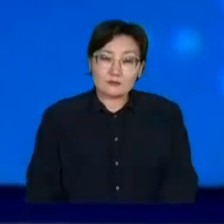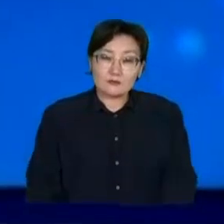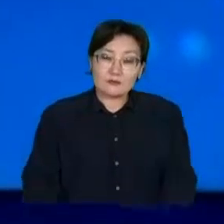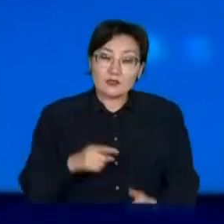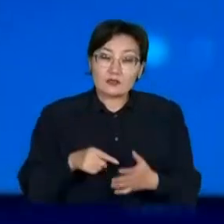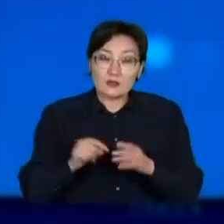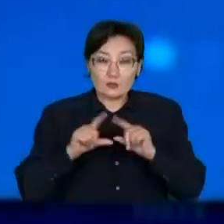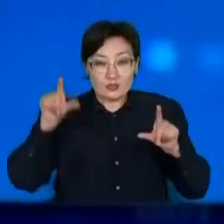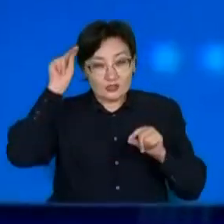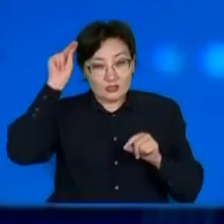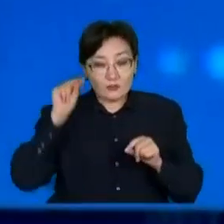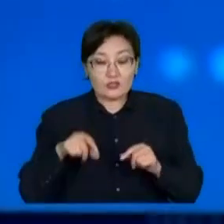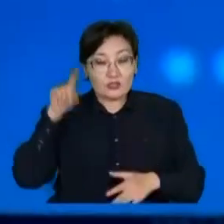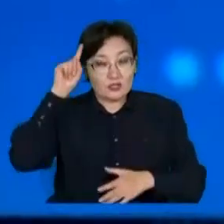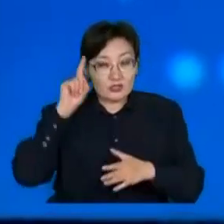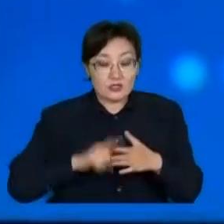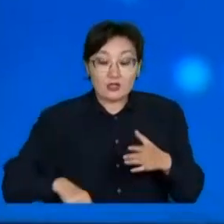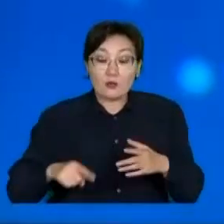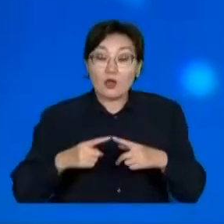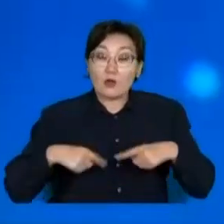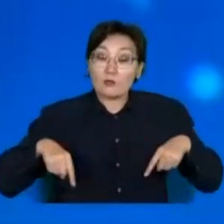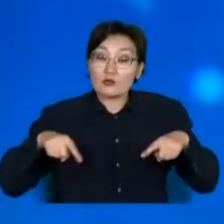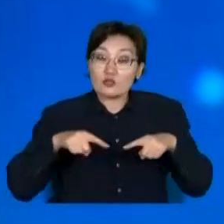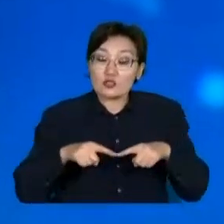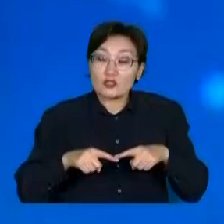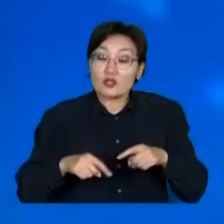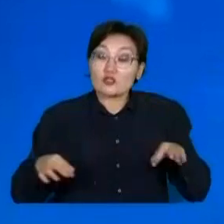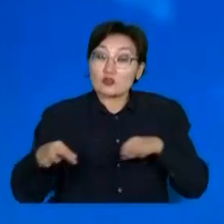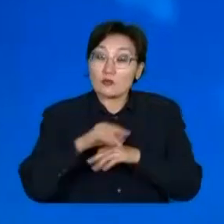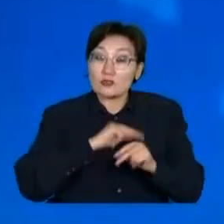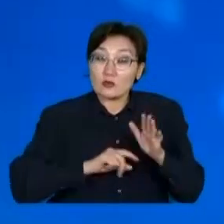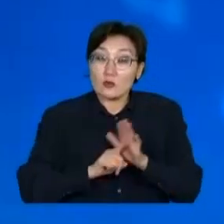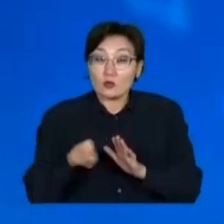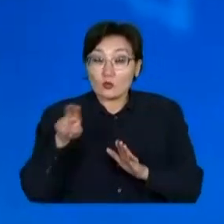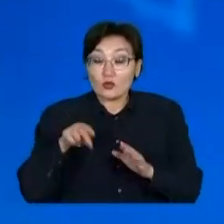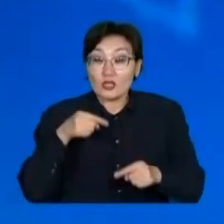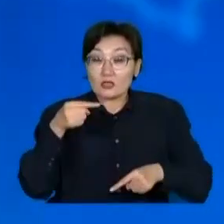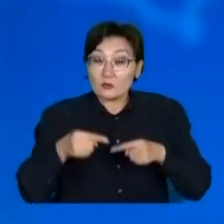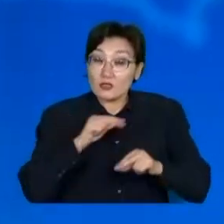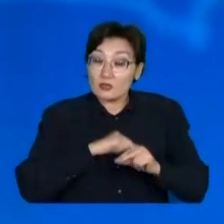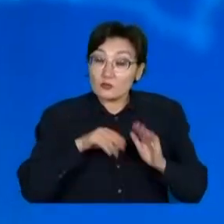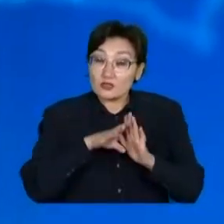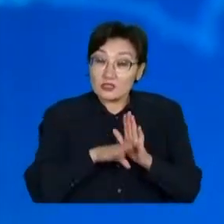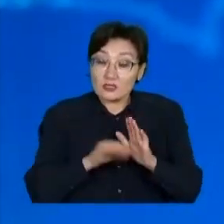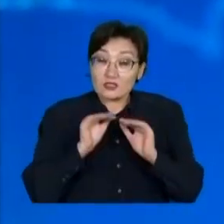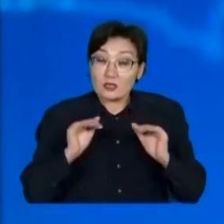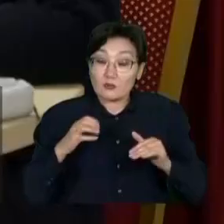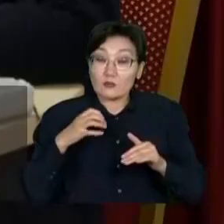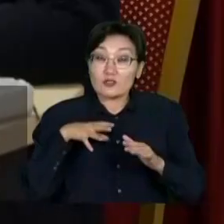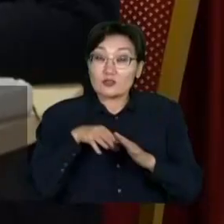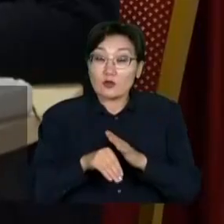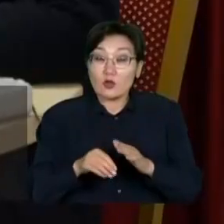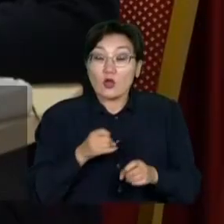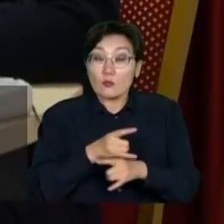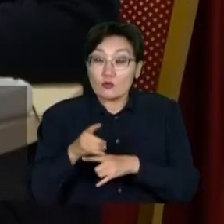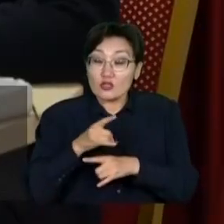Қала мектептерінде сенім бұрышы авторлық жобасы іске қосылды. QR-код арқылы жұмыс істейтін бағдарлама оқушылар арасындағы